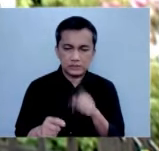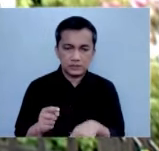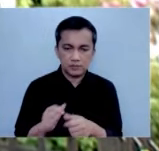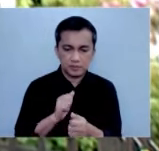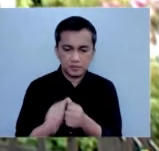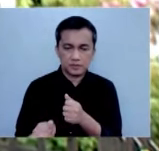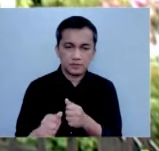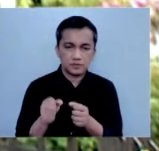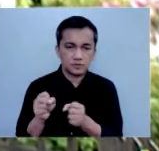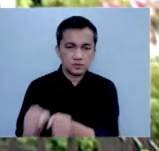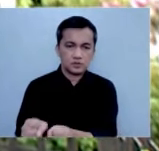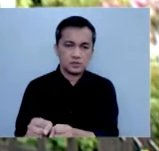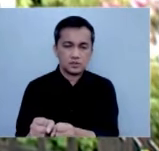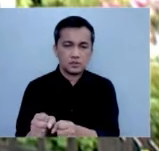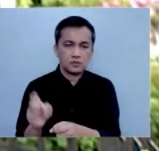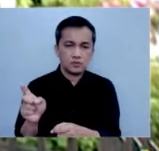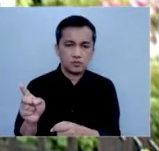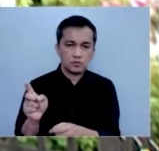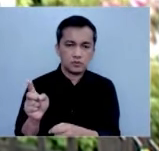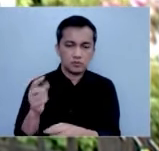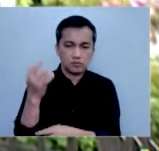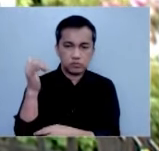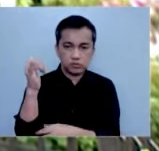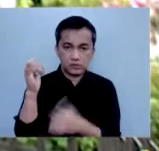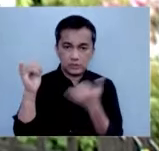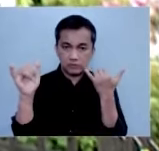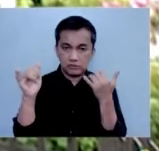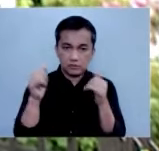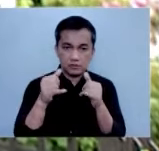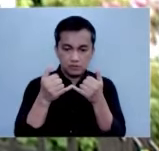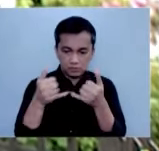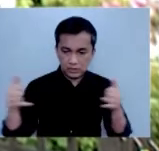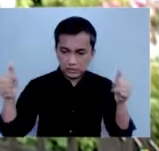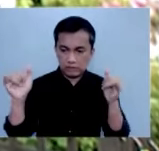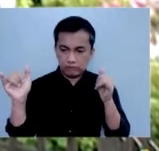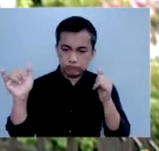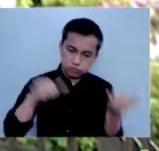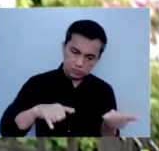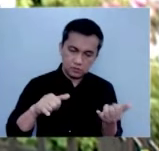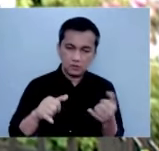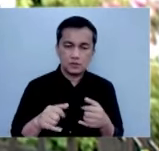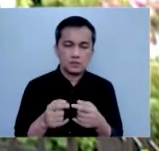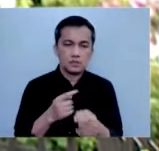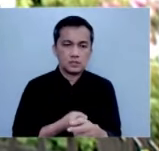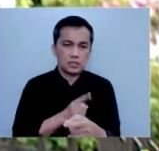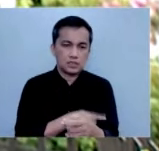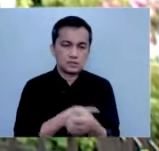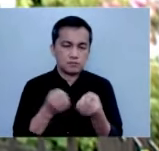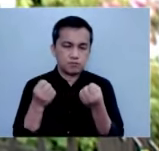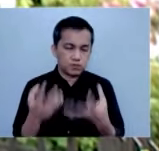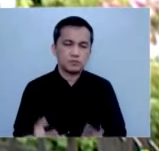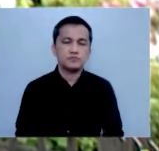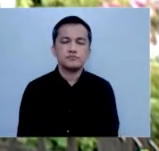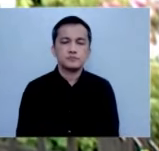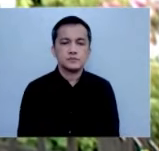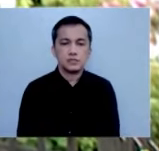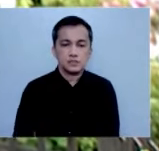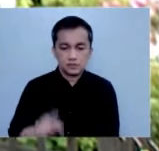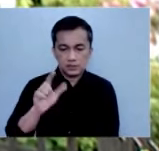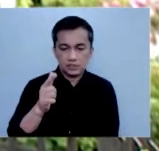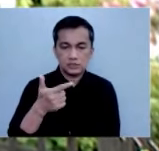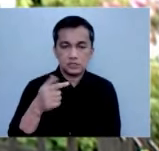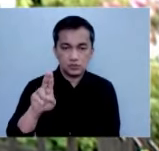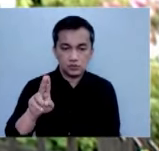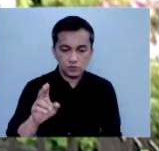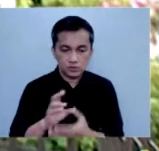dahil nagsitumbahan nga ang mga poste ng kuryente sa lakas ng pagsabog. Ngayon, inihahanda na ng lokal na pamahalaan ng Zamboanga City